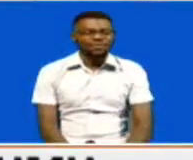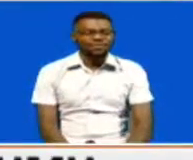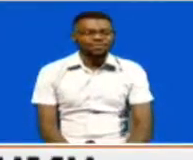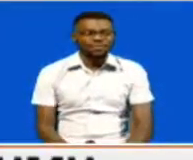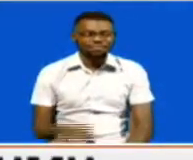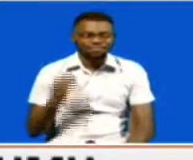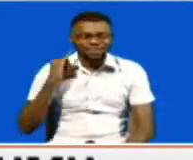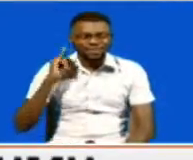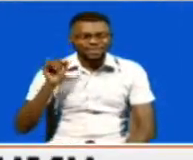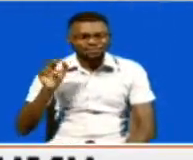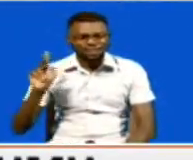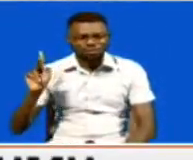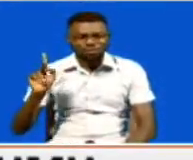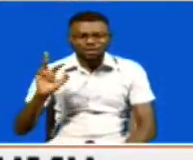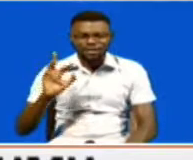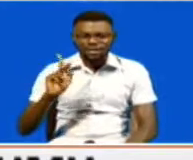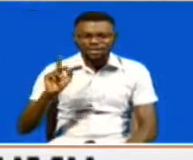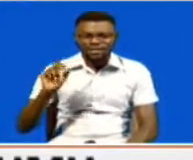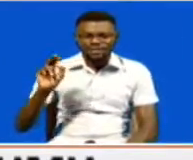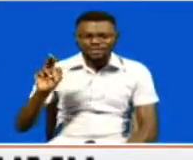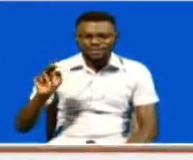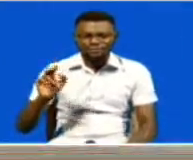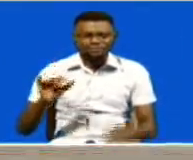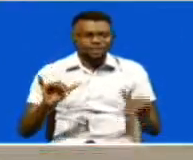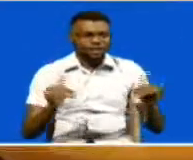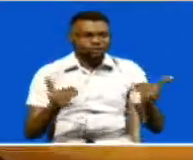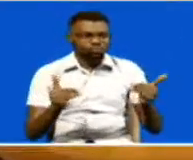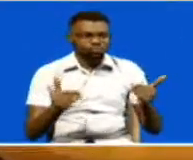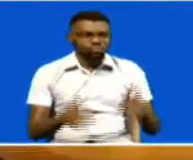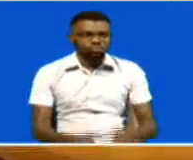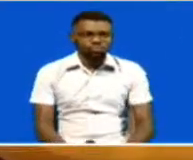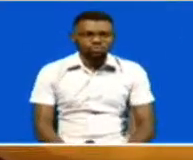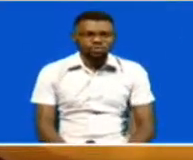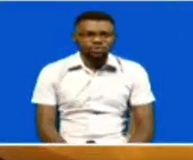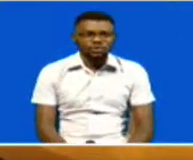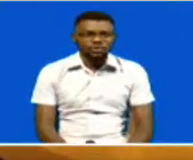Jeff Kirui, KTN News. Tukiachana na